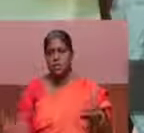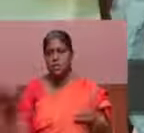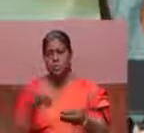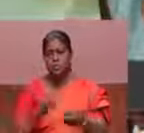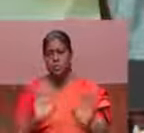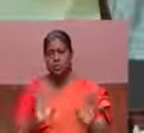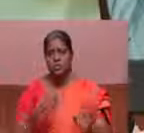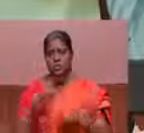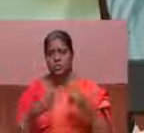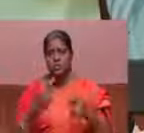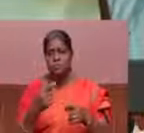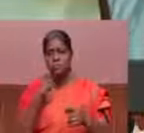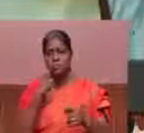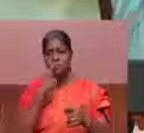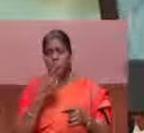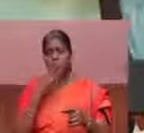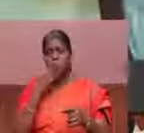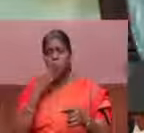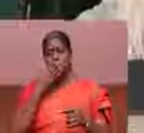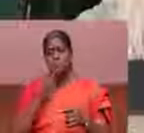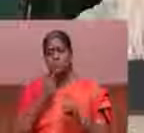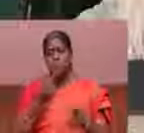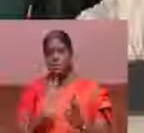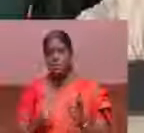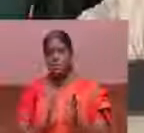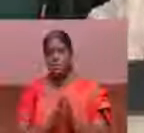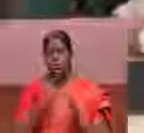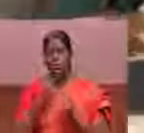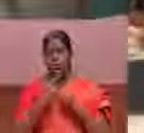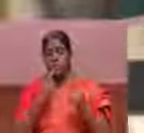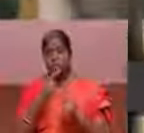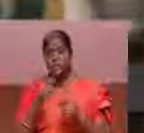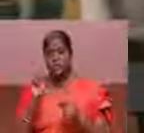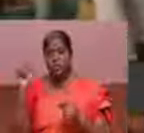பேசக்கூடாது. உதட்டசைவு அவர்களுக்கு புரியும்படி மெதுவாக பேச வேண்டும்.